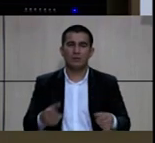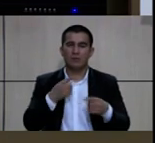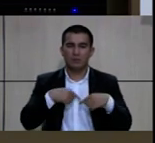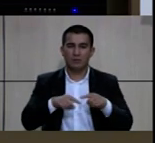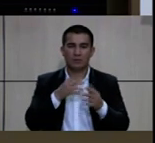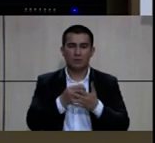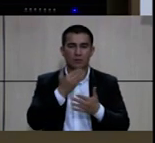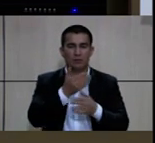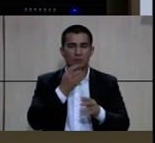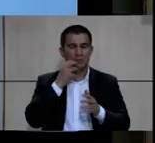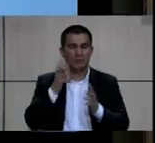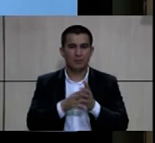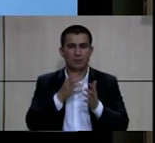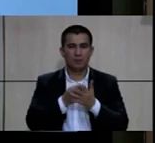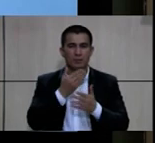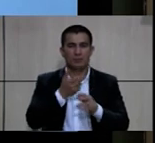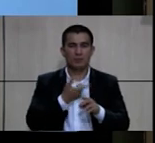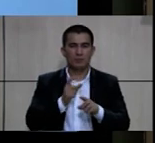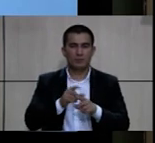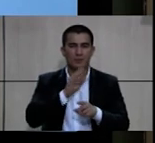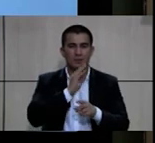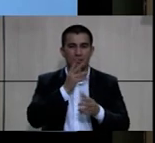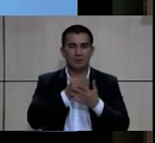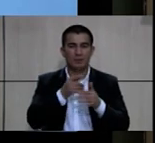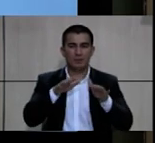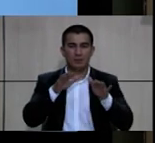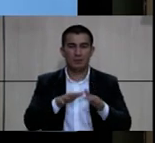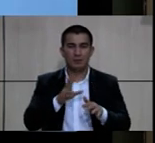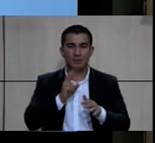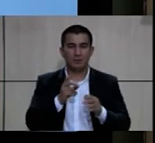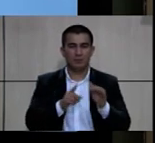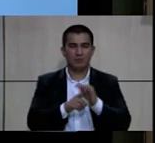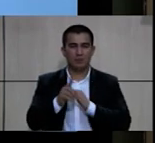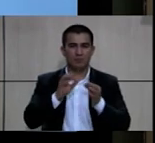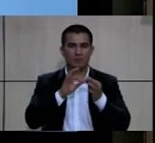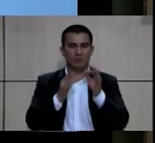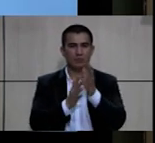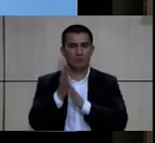Ularning homilasi urg'ochi bachadonida rivojlanadi.